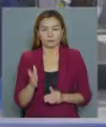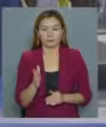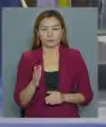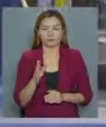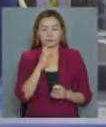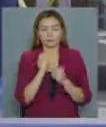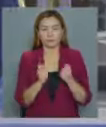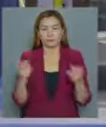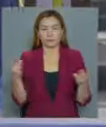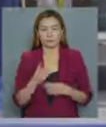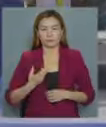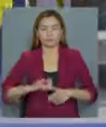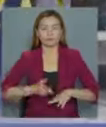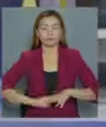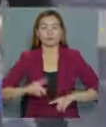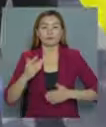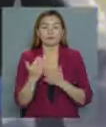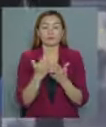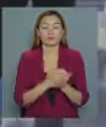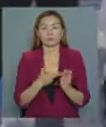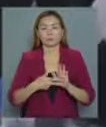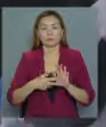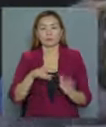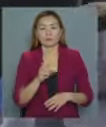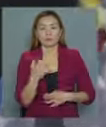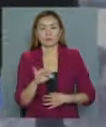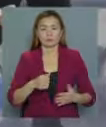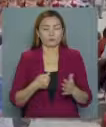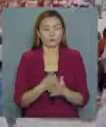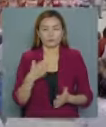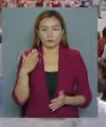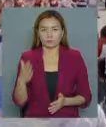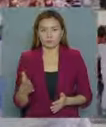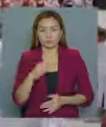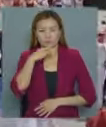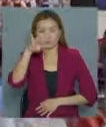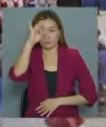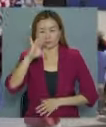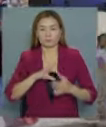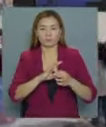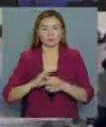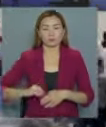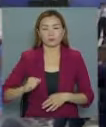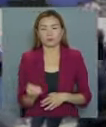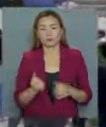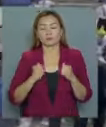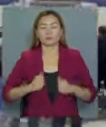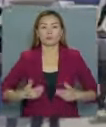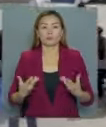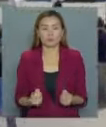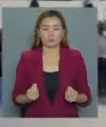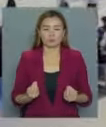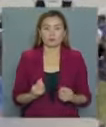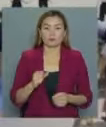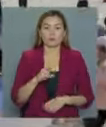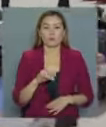бірлікті берік ұстау. Аталмыш сазды бағдарлама 8 мамырға дейін жалғасын таппақ. Қазақстан ынтымақ, достық, бейбітшілік кепіл атты